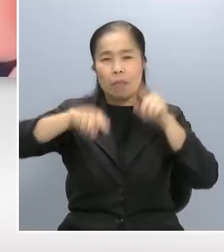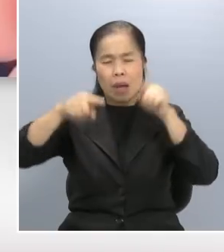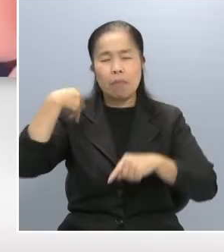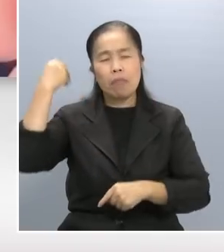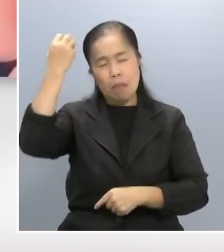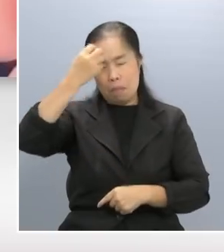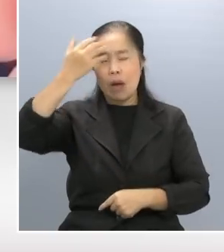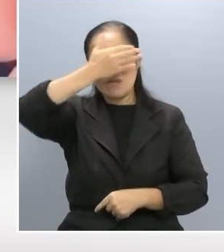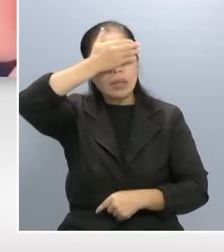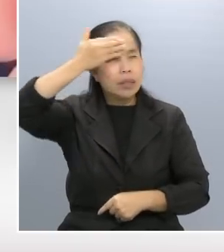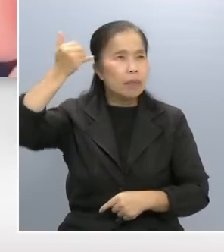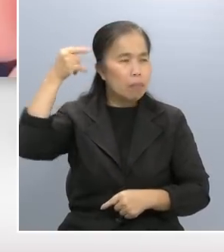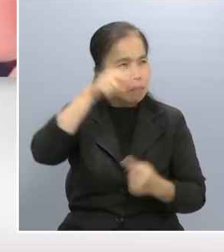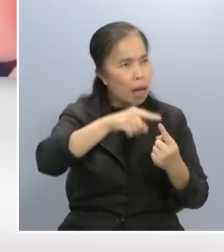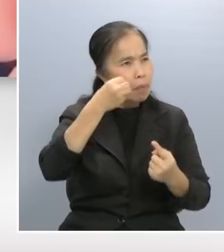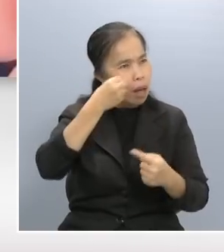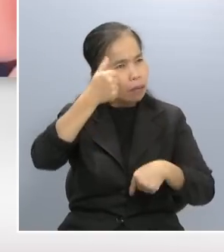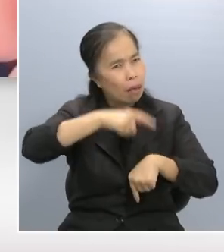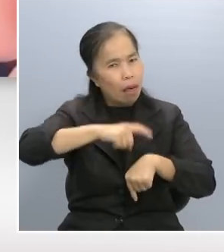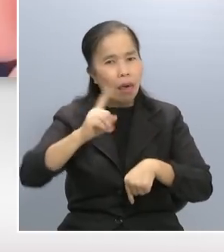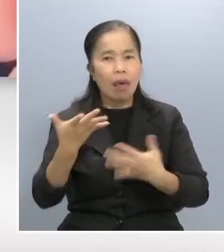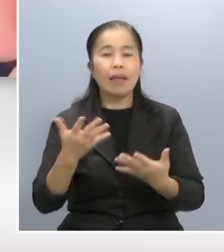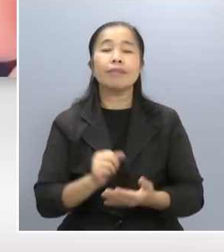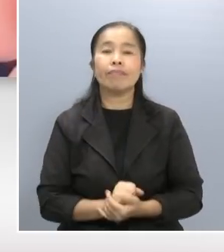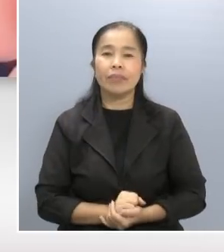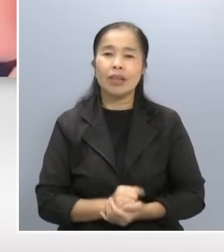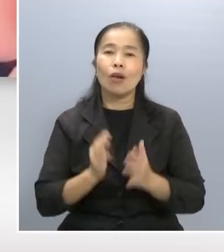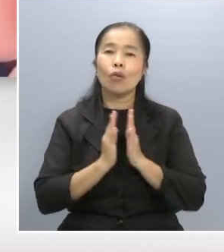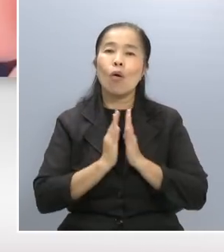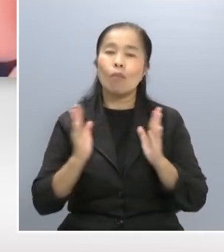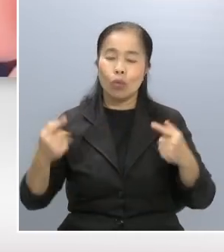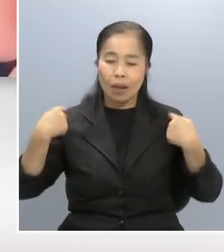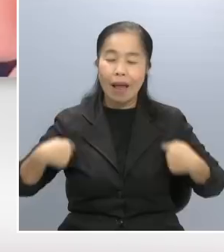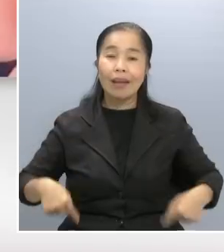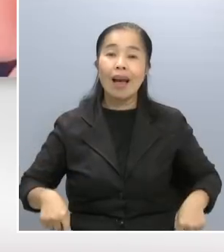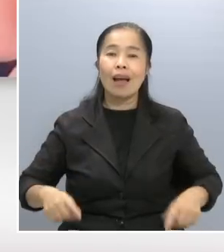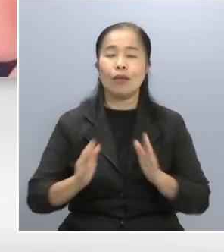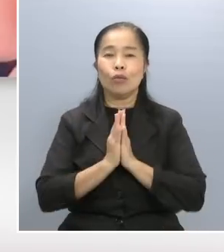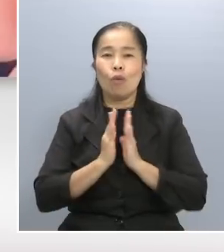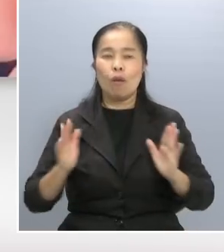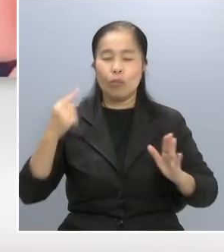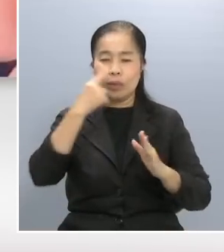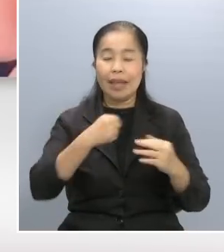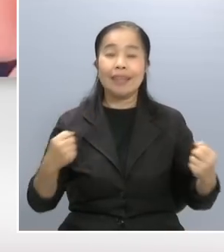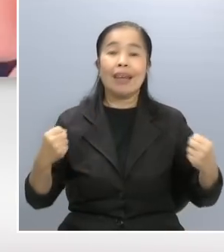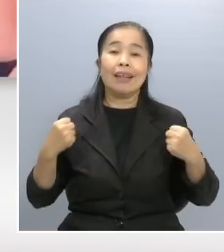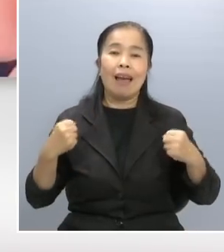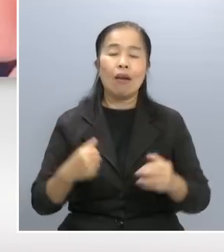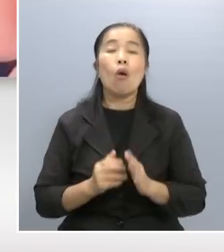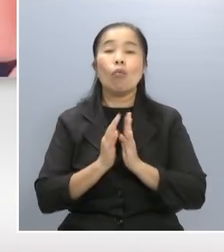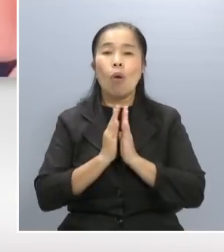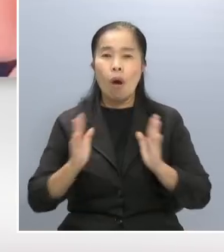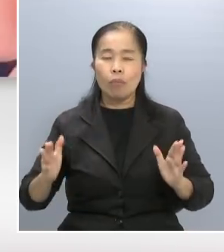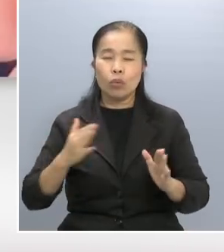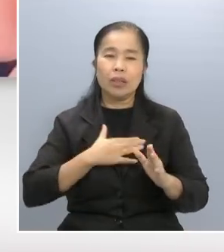จนจำไม่ได้ว่ากลับมาถึงห้องได้ยังไงขอบคุณร่างกายขอบคุณความสตอของตัวเองขอบคุณที่ผ่าน